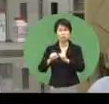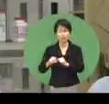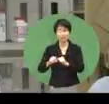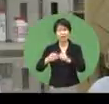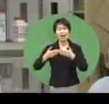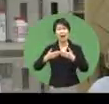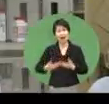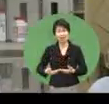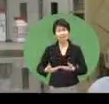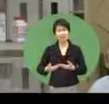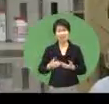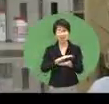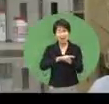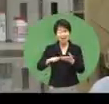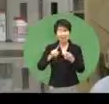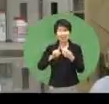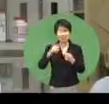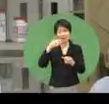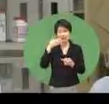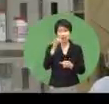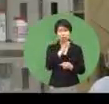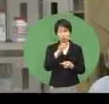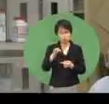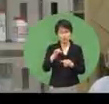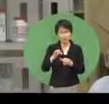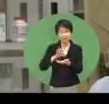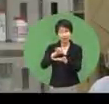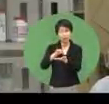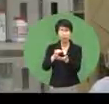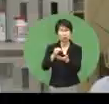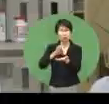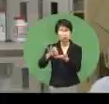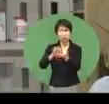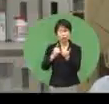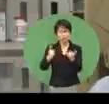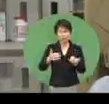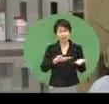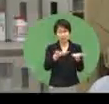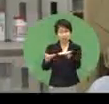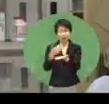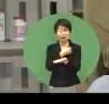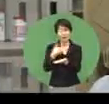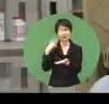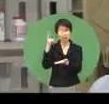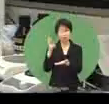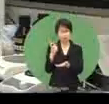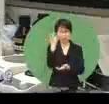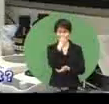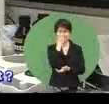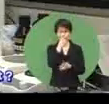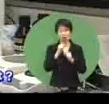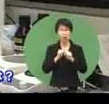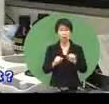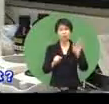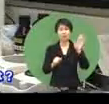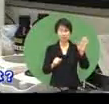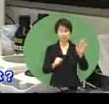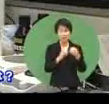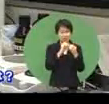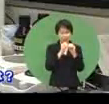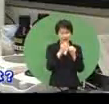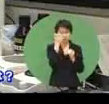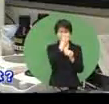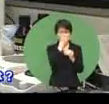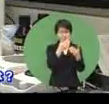で衛生的な食肉が消費者の方に届くように先頭検査を行っています。精密検査が必要な